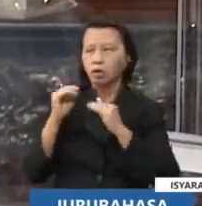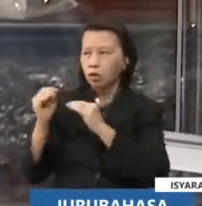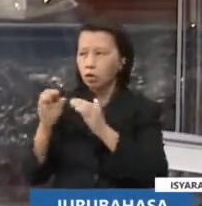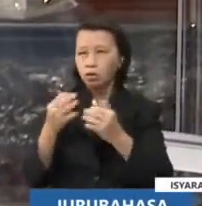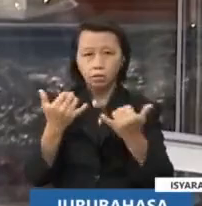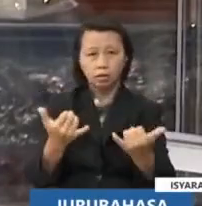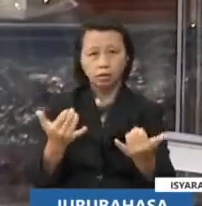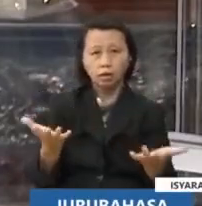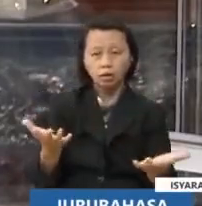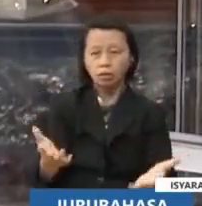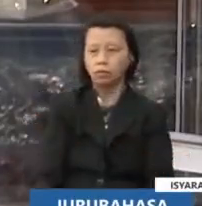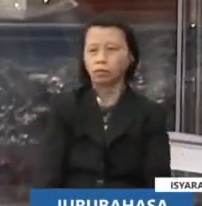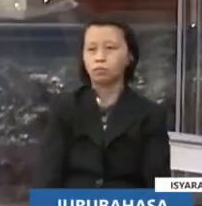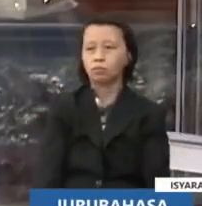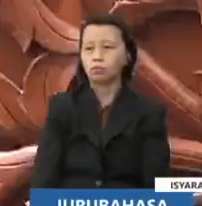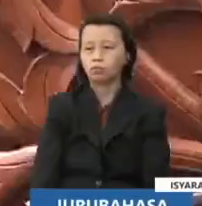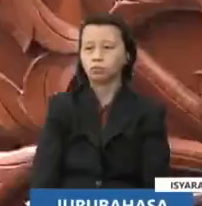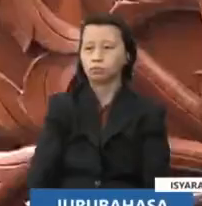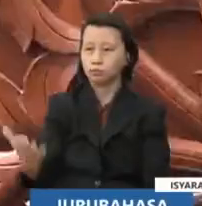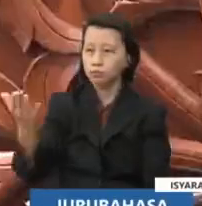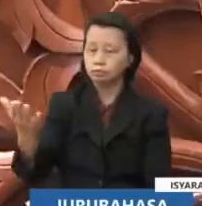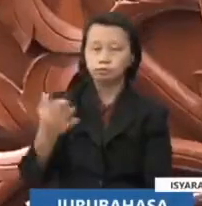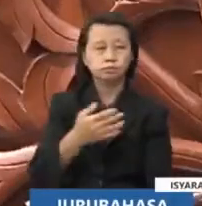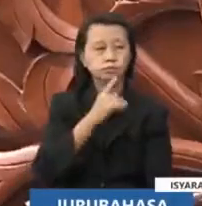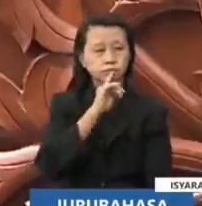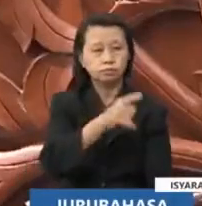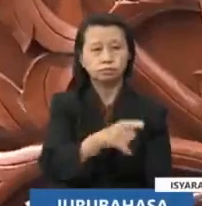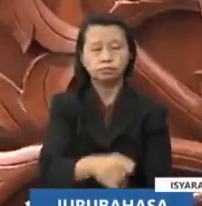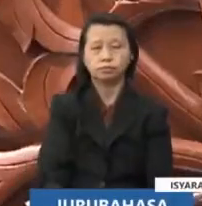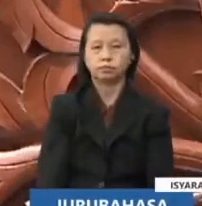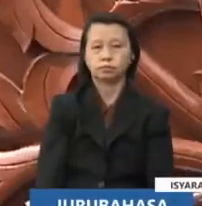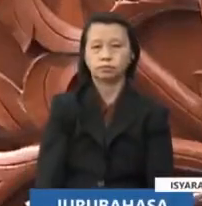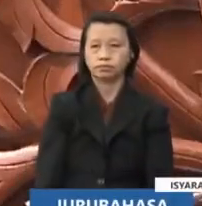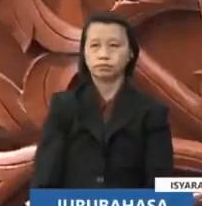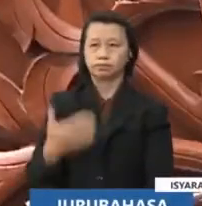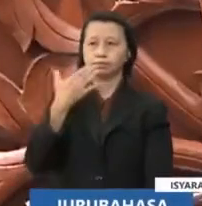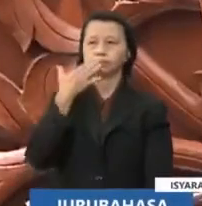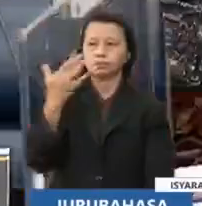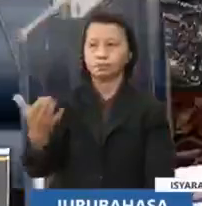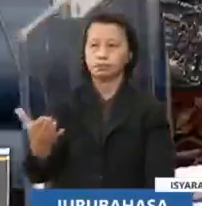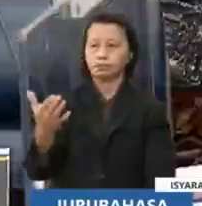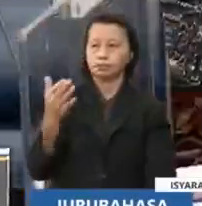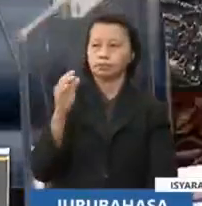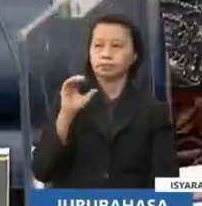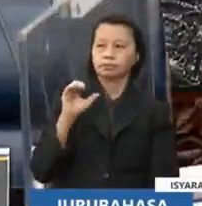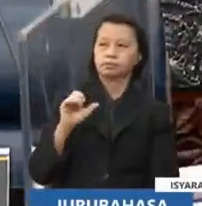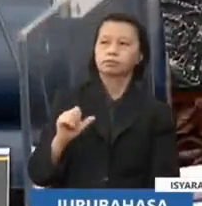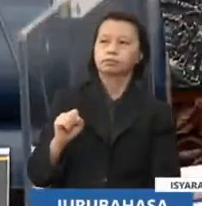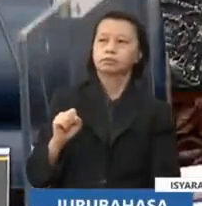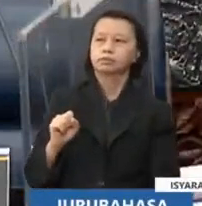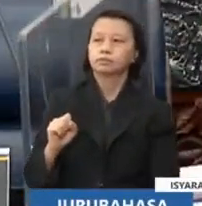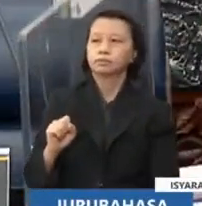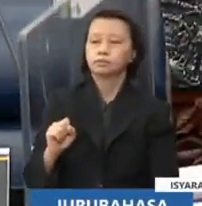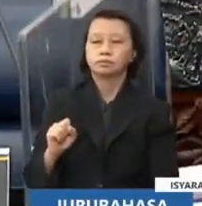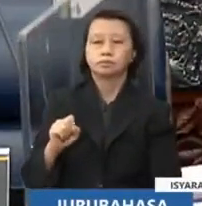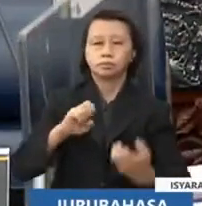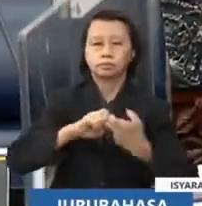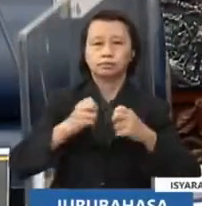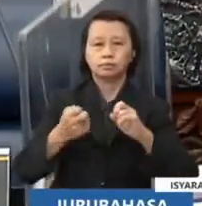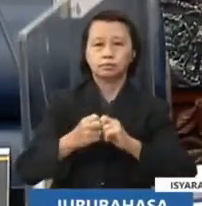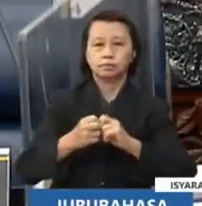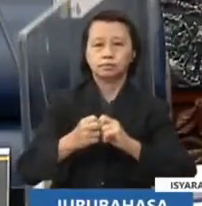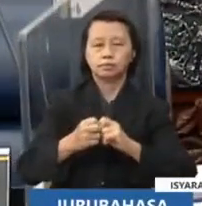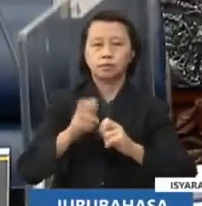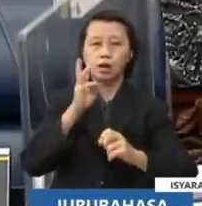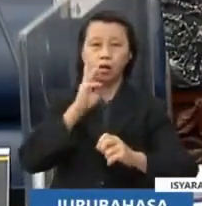Pada masa ini saya sebut eh sudah Drive Hai juga sih Eh isu